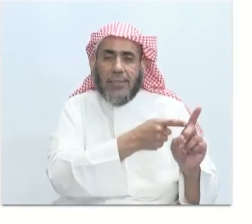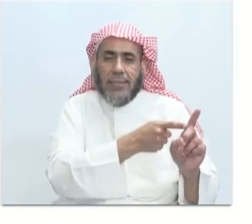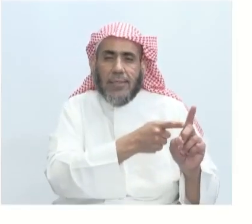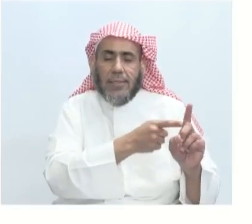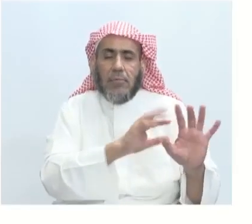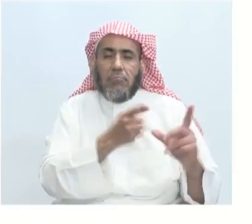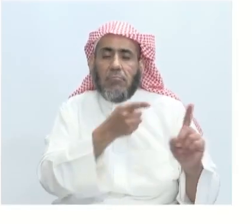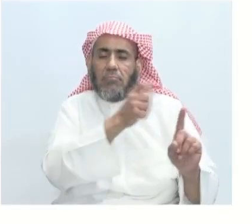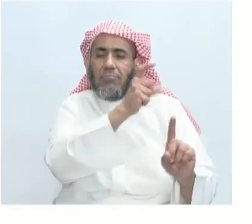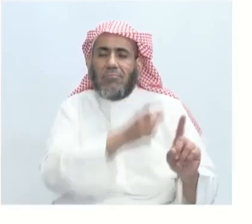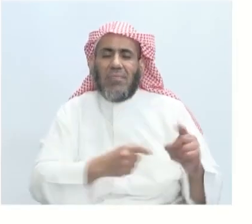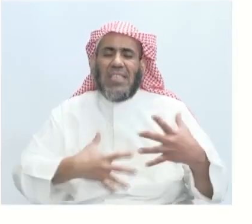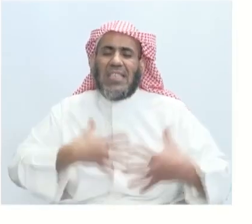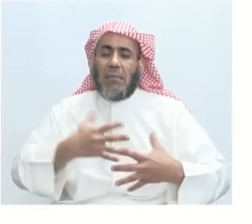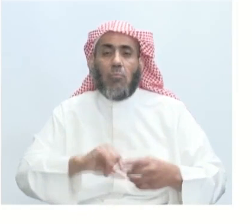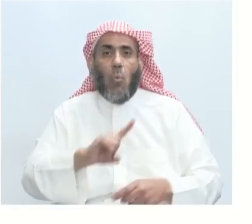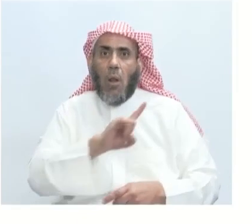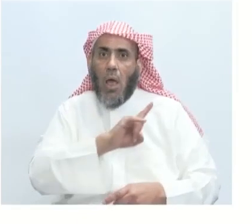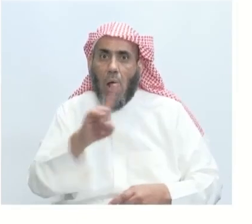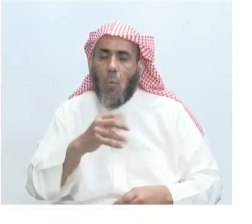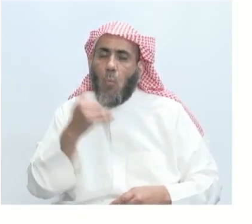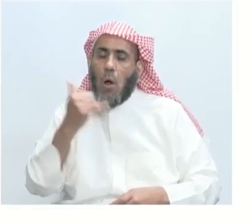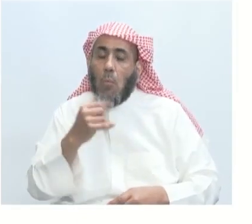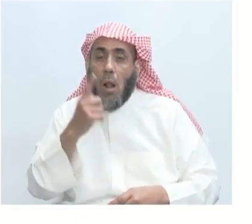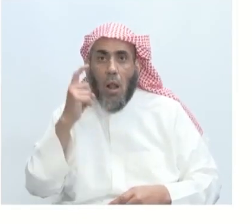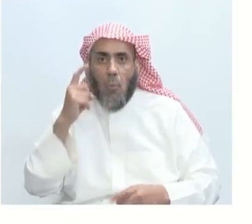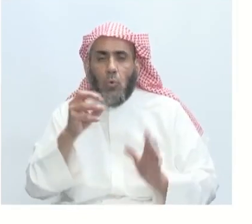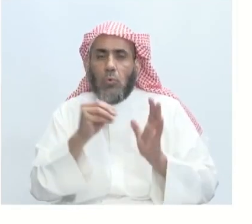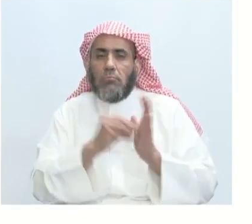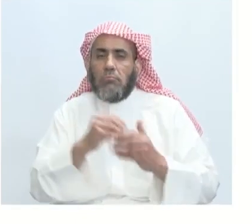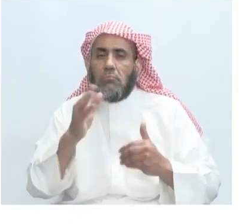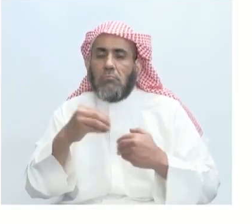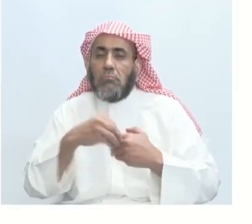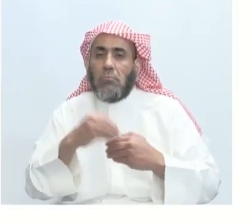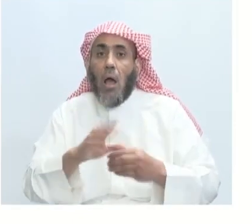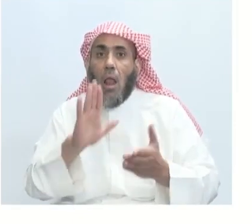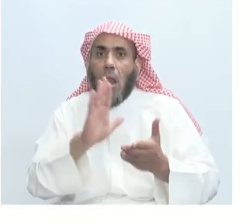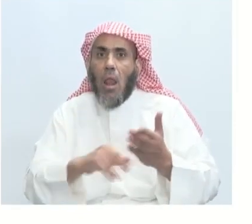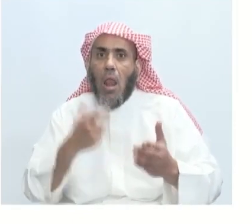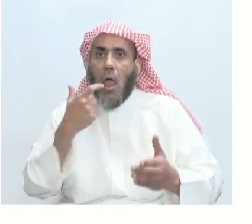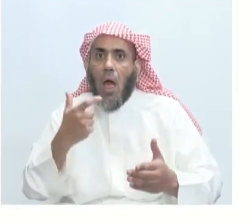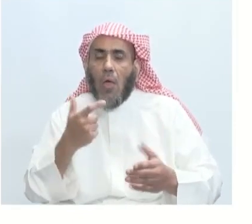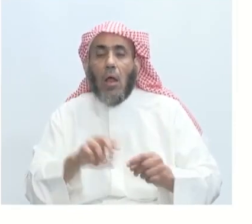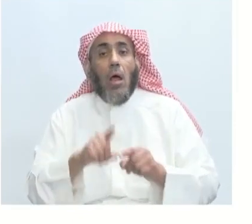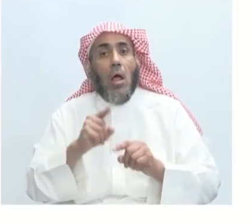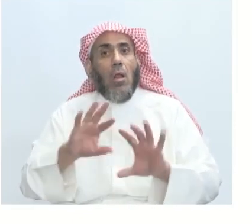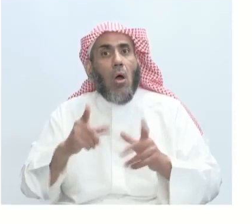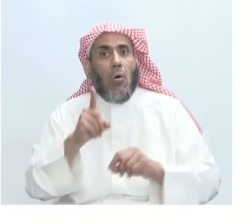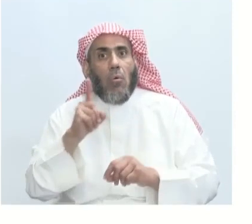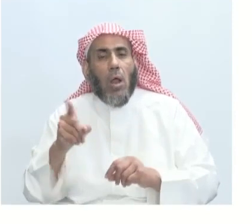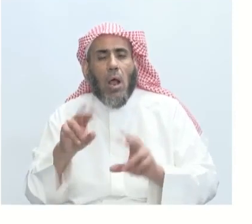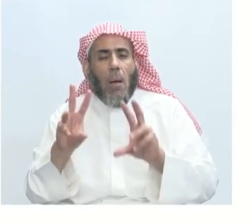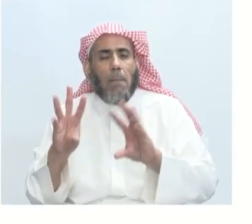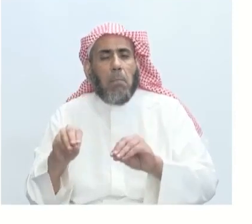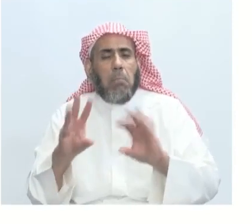ذلك اضطراب النفسي ولكن لابد ان نحذر لان هناك